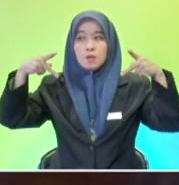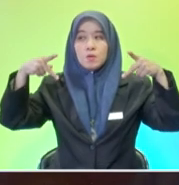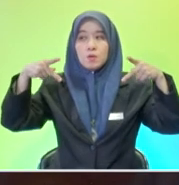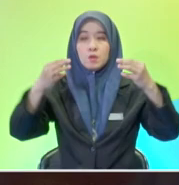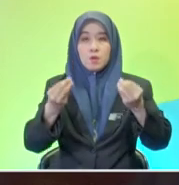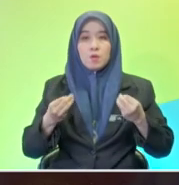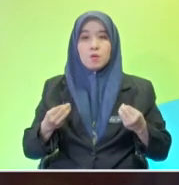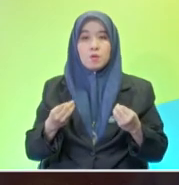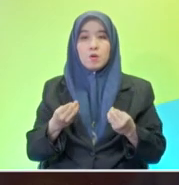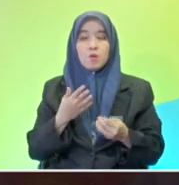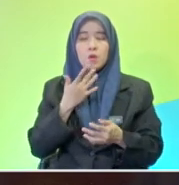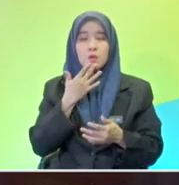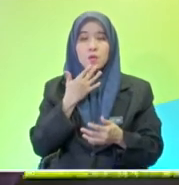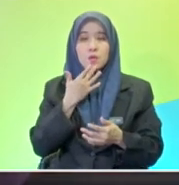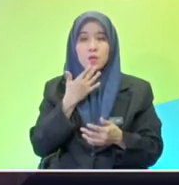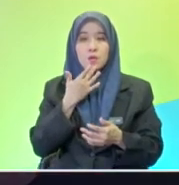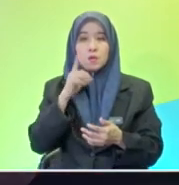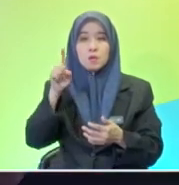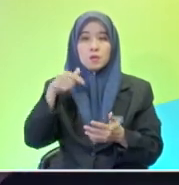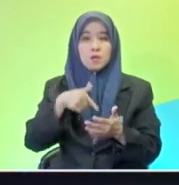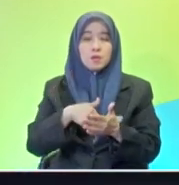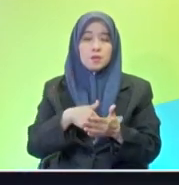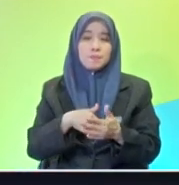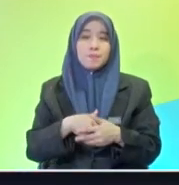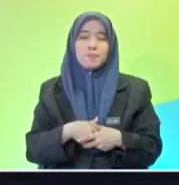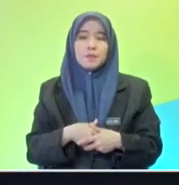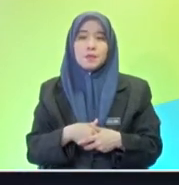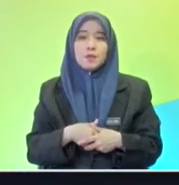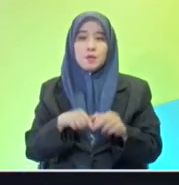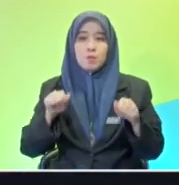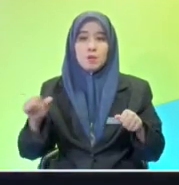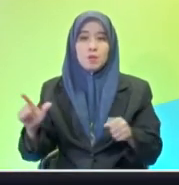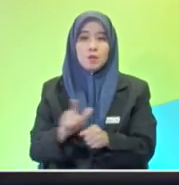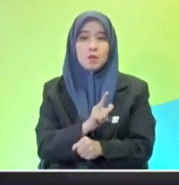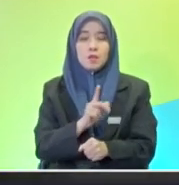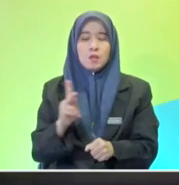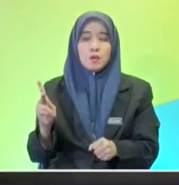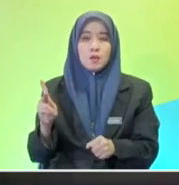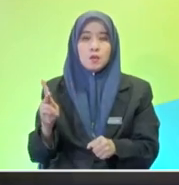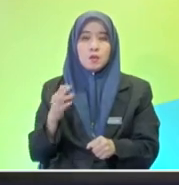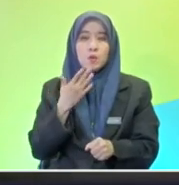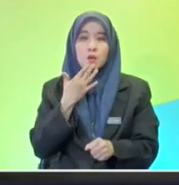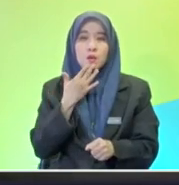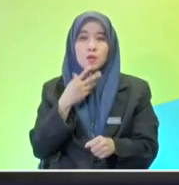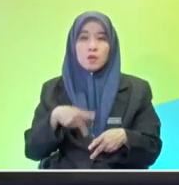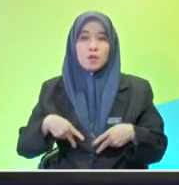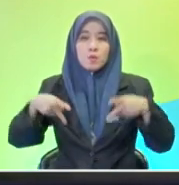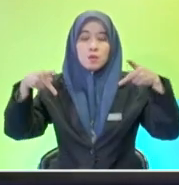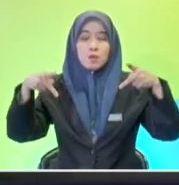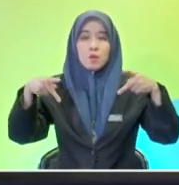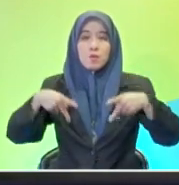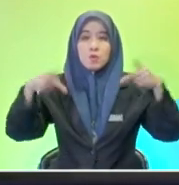alamak okey okey satu lagi lepas tu abang Kris boleh boleh lengkapkan boleh warnakan Pasu Pasu ni boleh warna